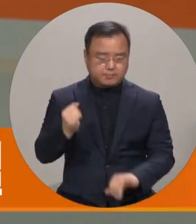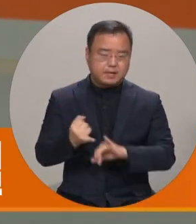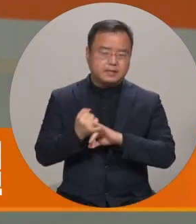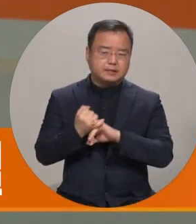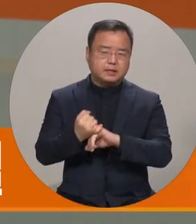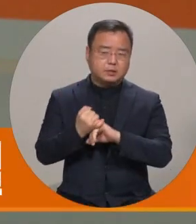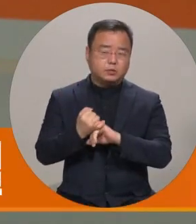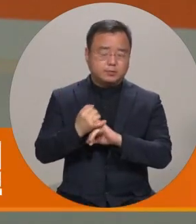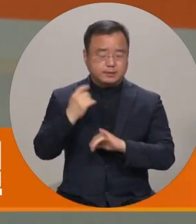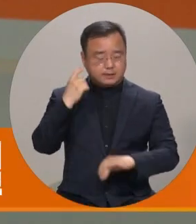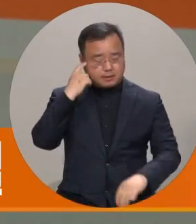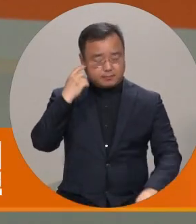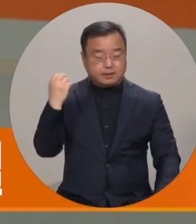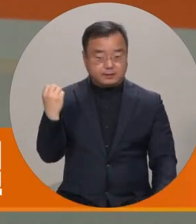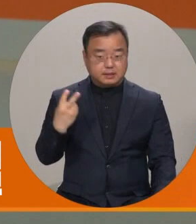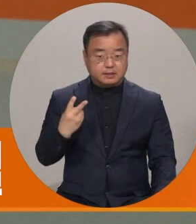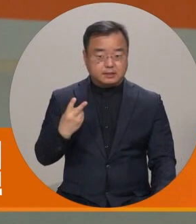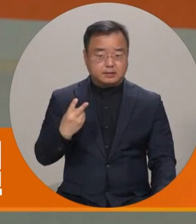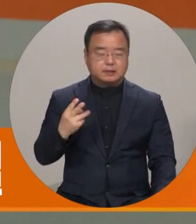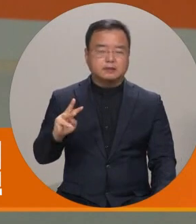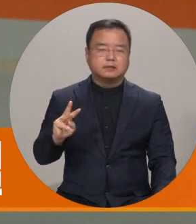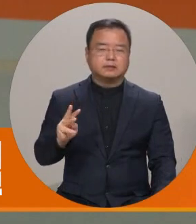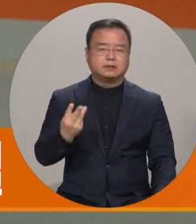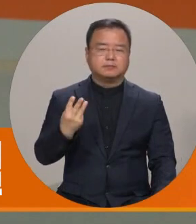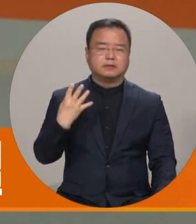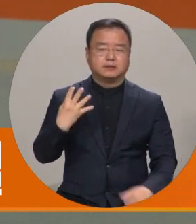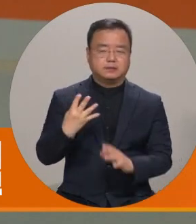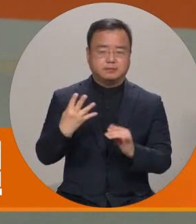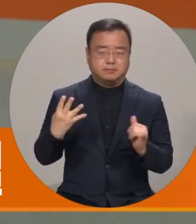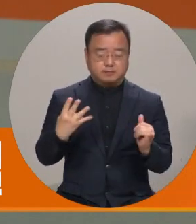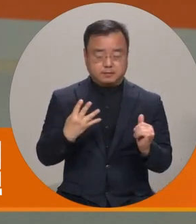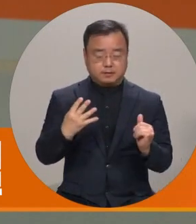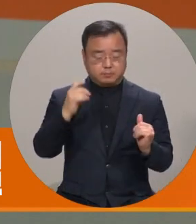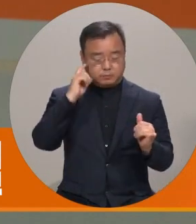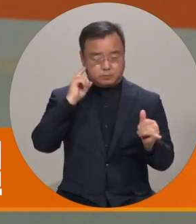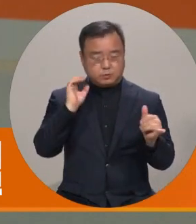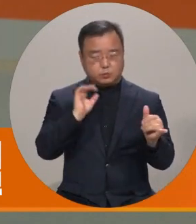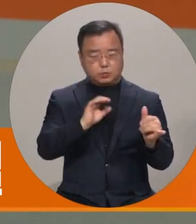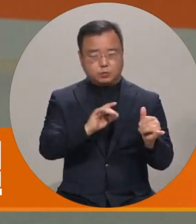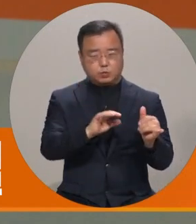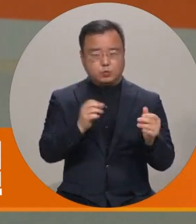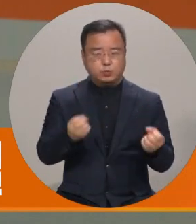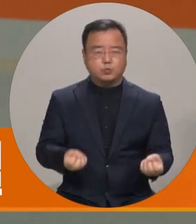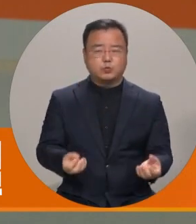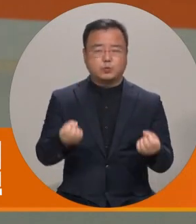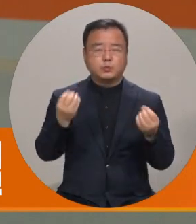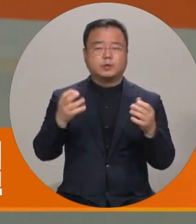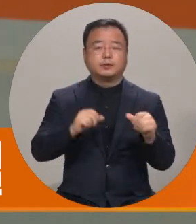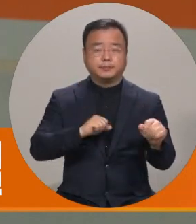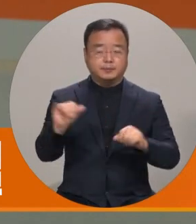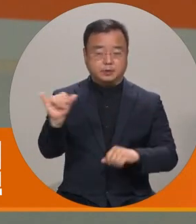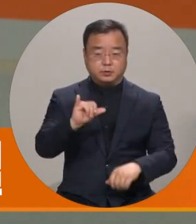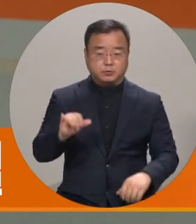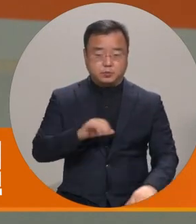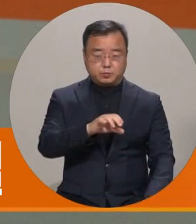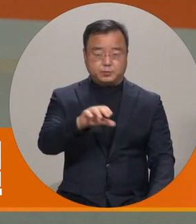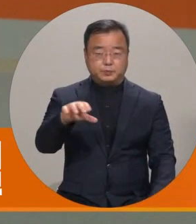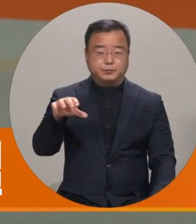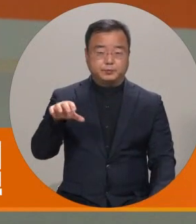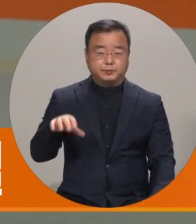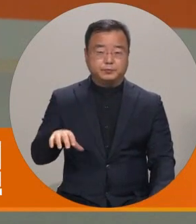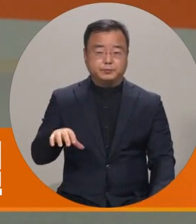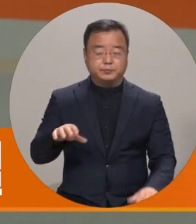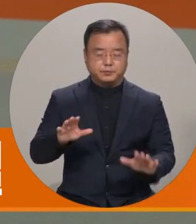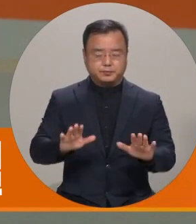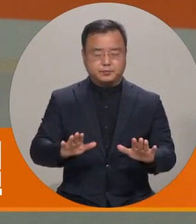되새기며 이 304명을 추모하기 위한 행사가 전국 곳곳에서 열렸는데요. 오늘 EBS 뉴스는 사회적 참사로